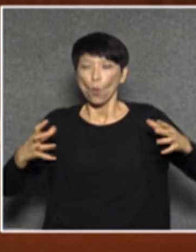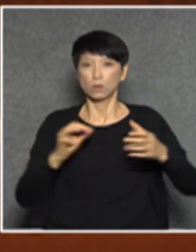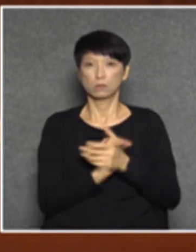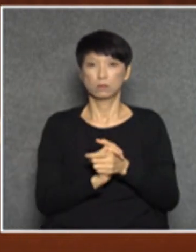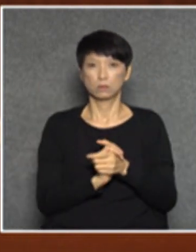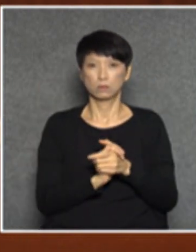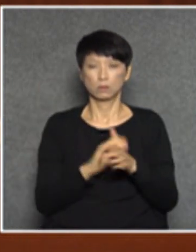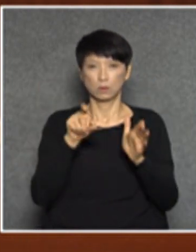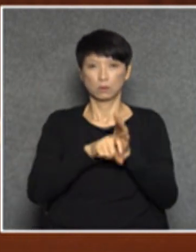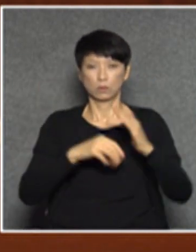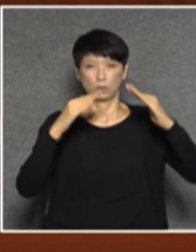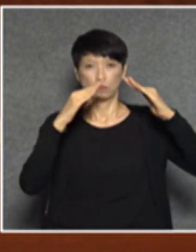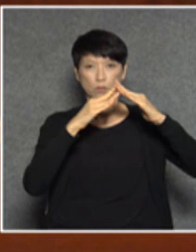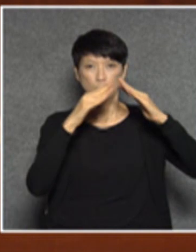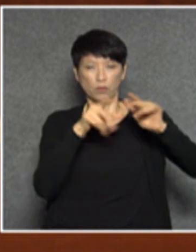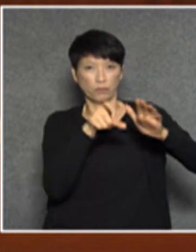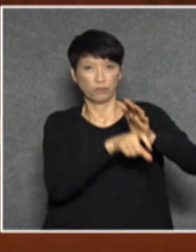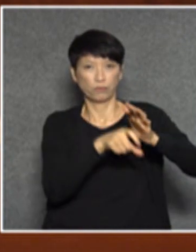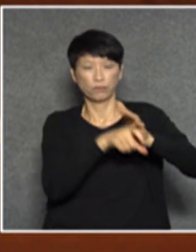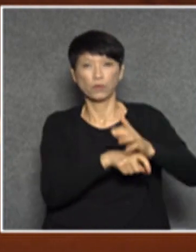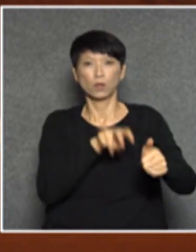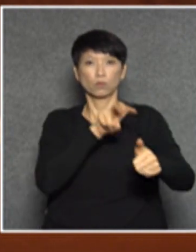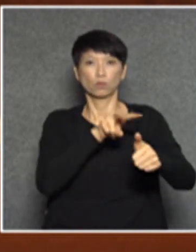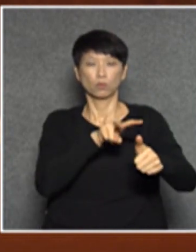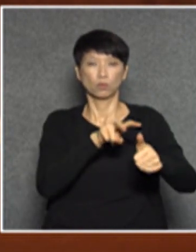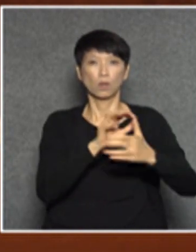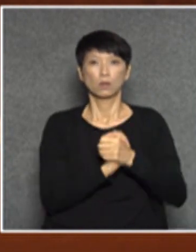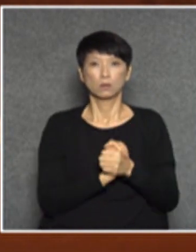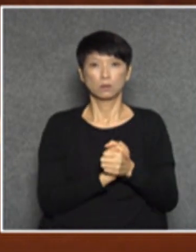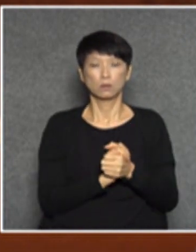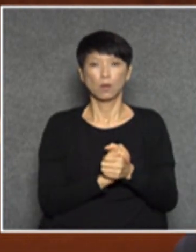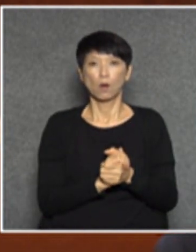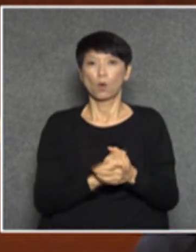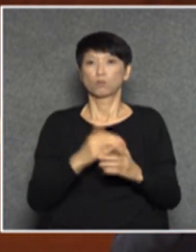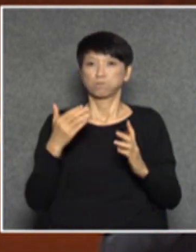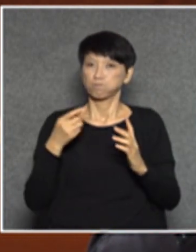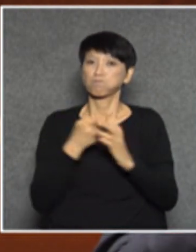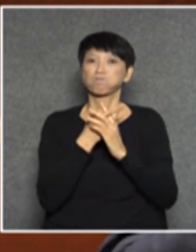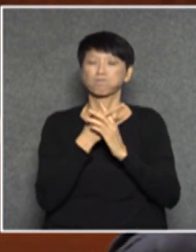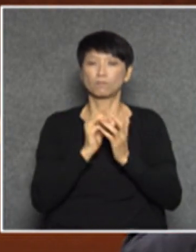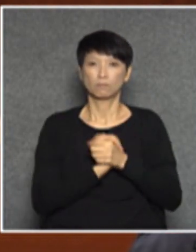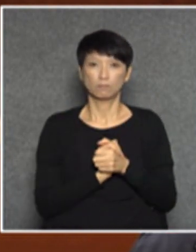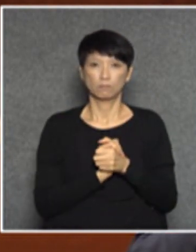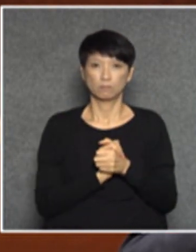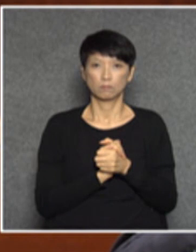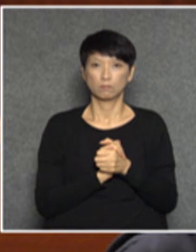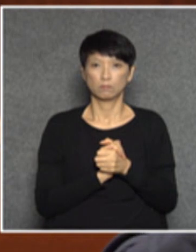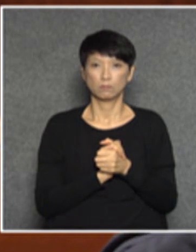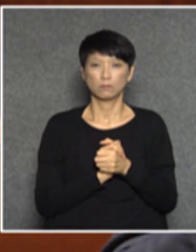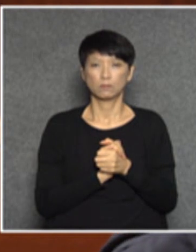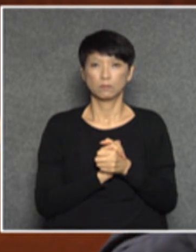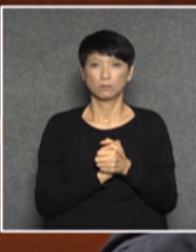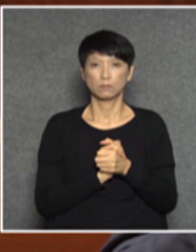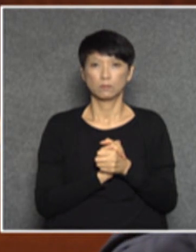方面的 Treasury Functions， 香港這方面的優勢是很突出的。但是我們在推